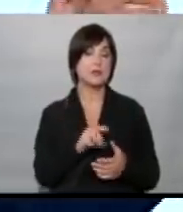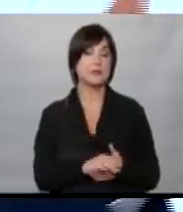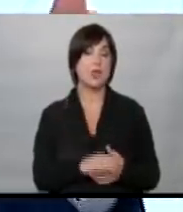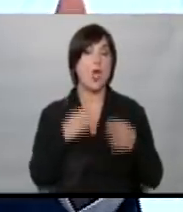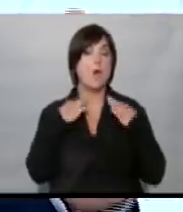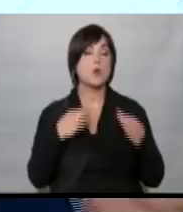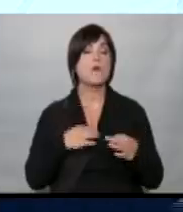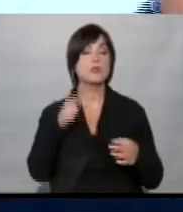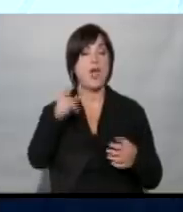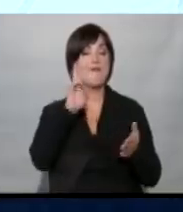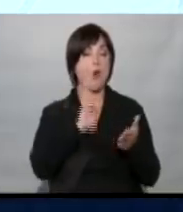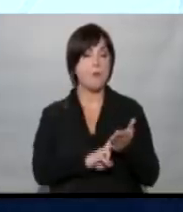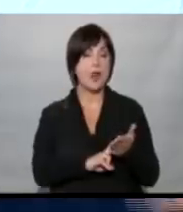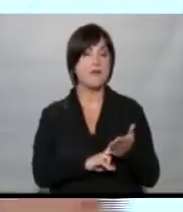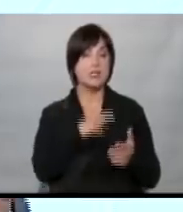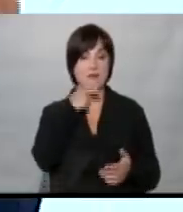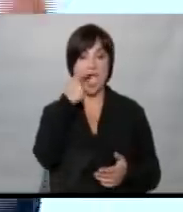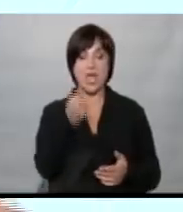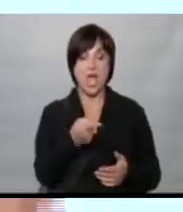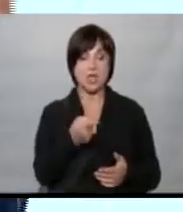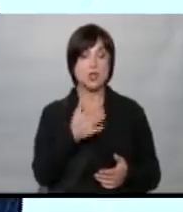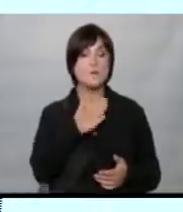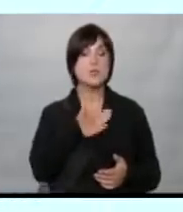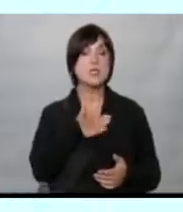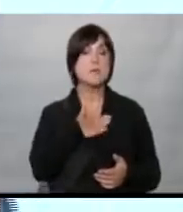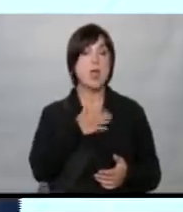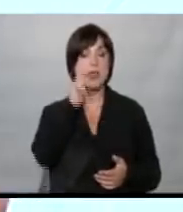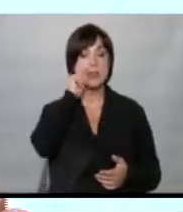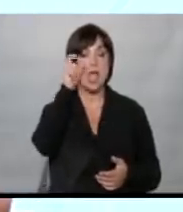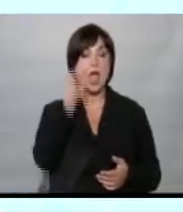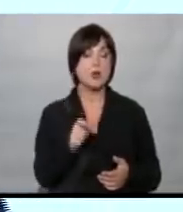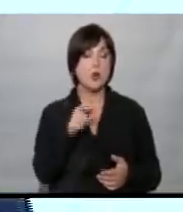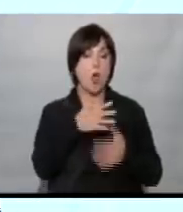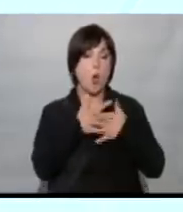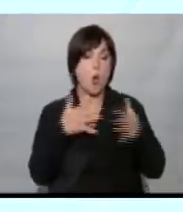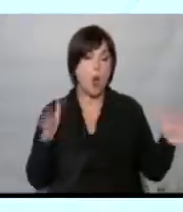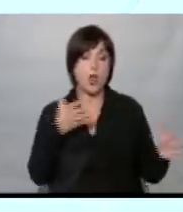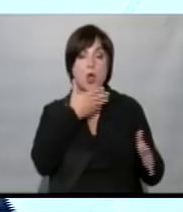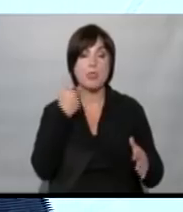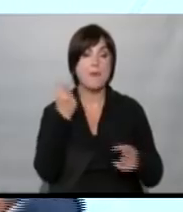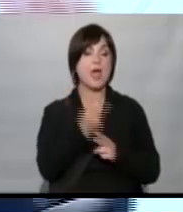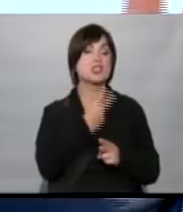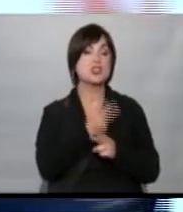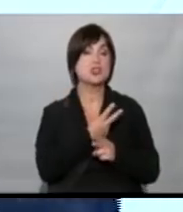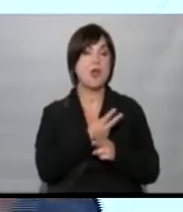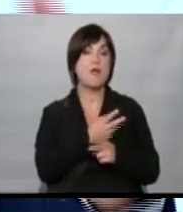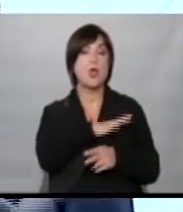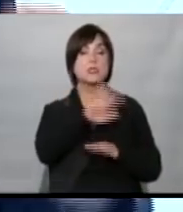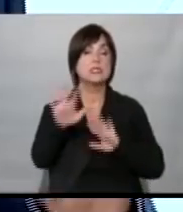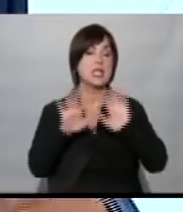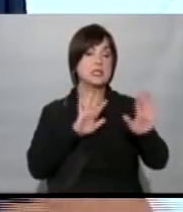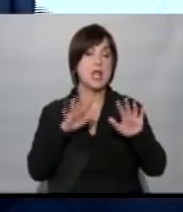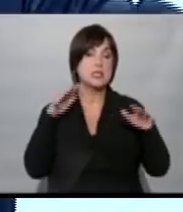Професорката е сосем во право. И да ви кажам, има нации огромни кои нема држава, кои така, од сите страни